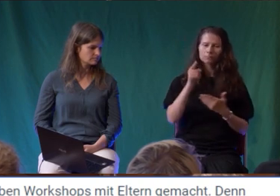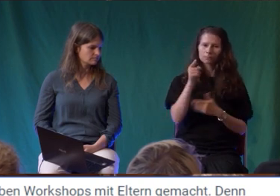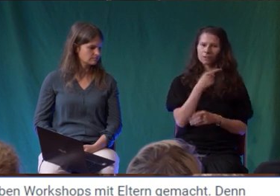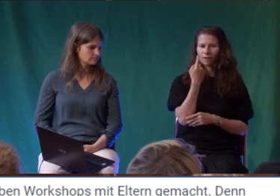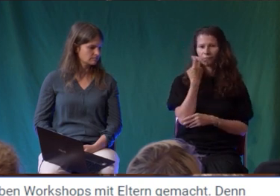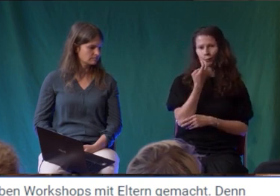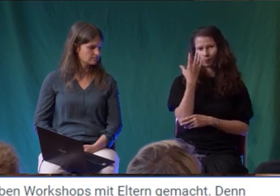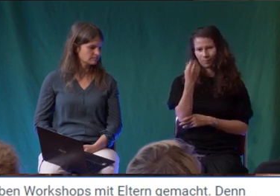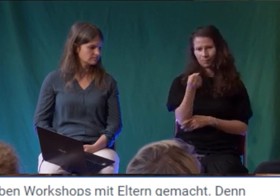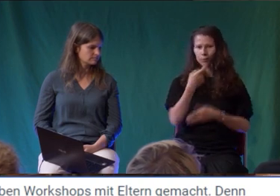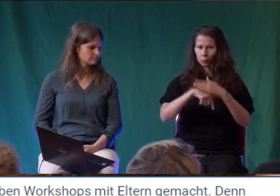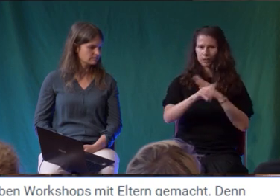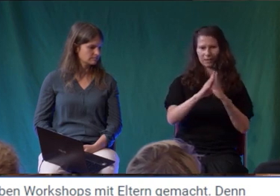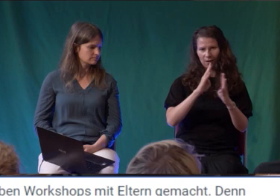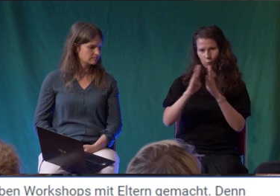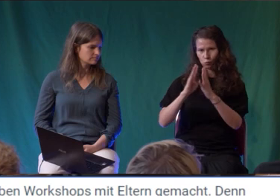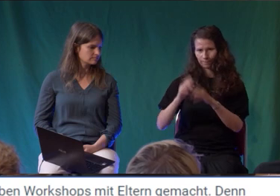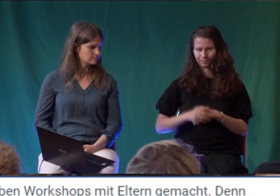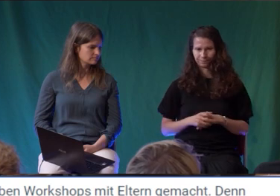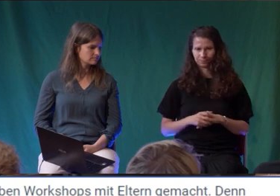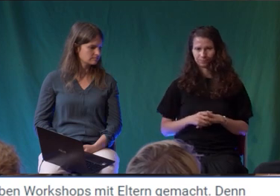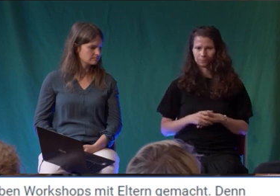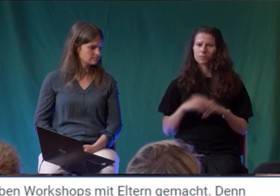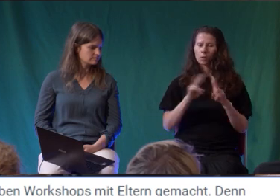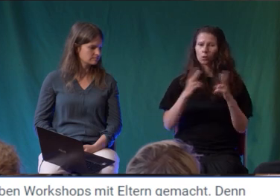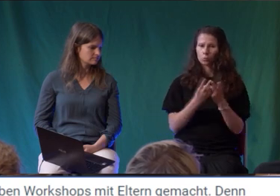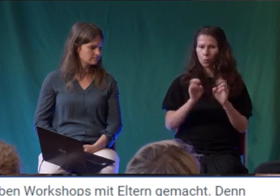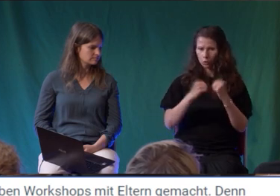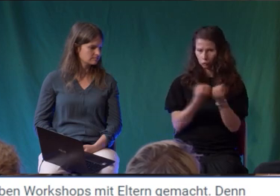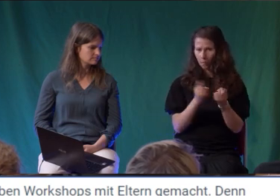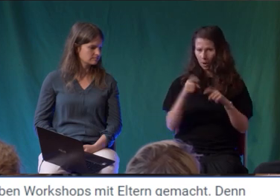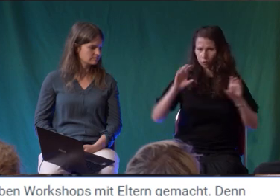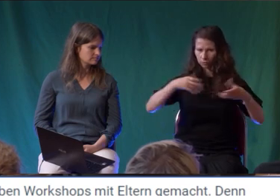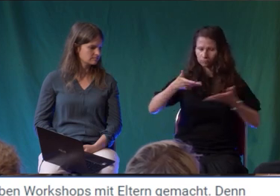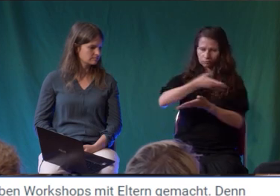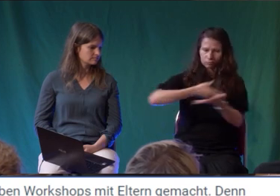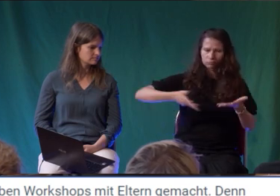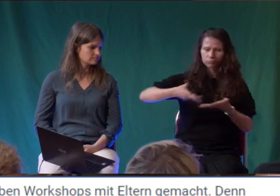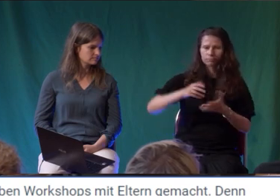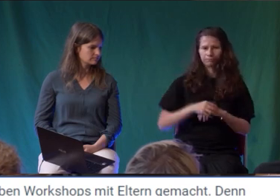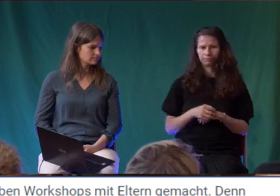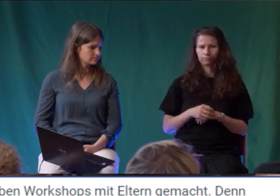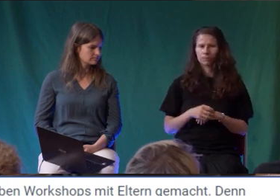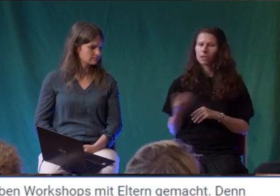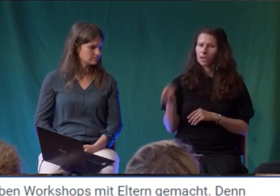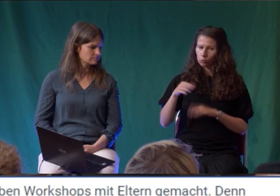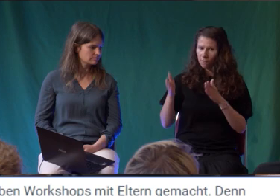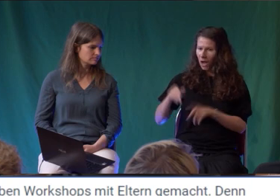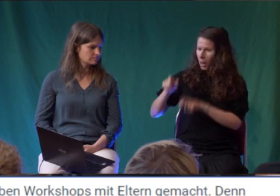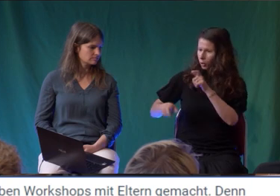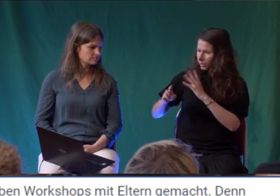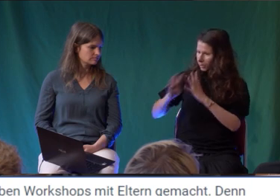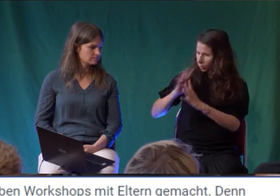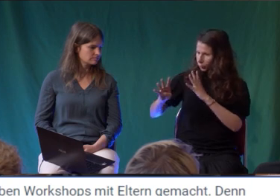zu und wie gesagt in diesen Workshops zusätzlich haben wir dann auch noch Fachleute interviewt und